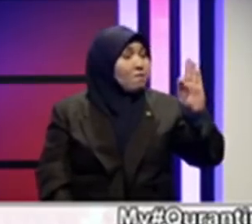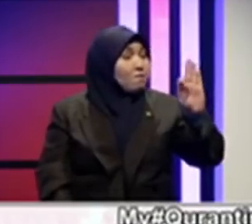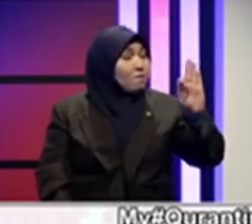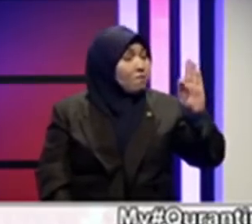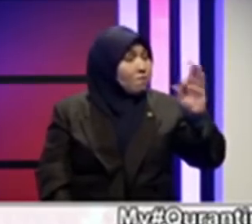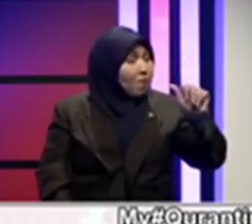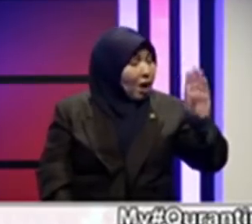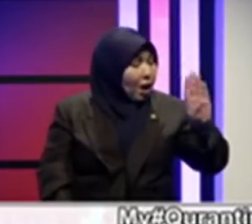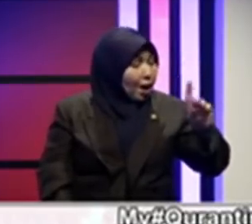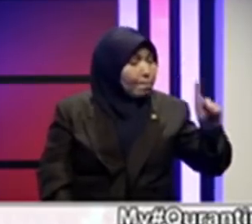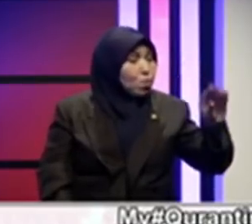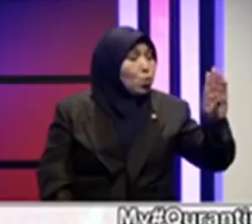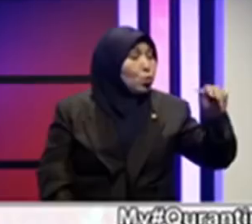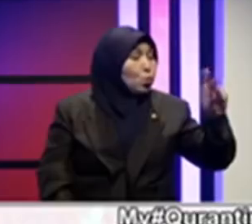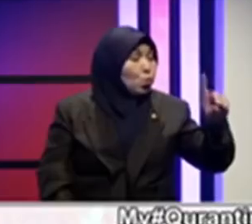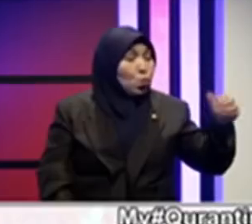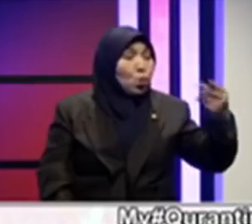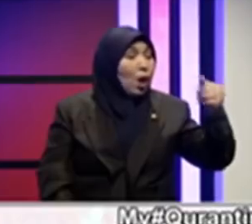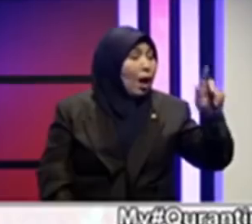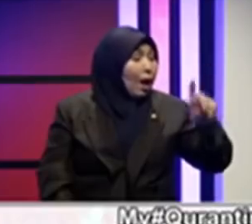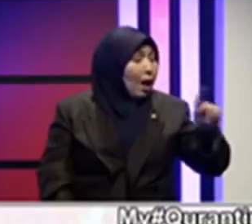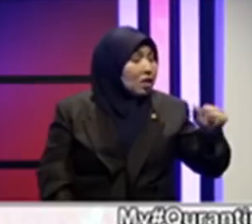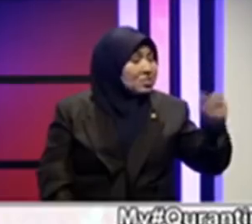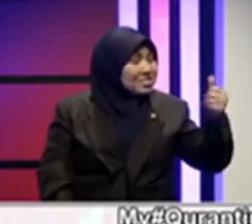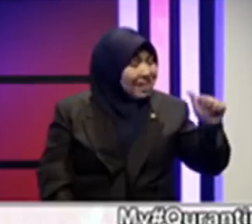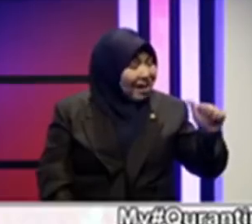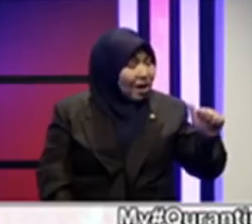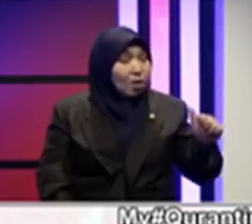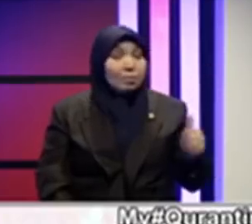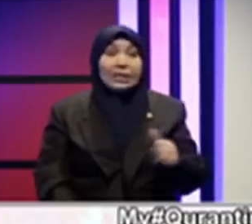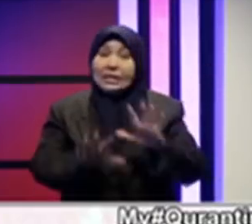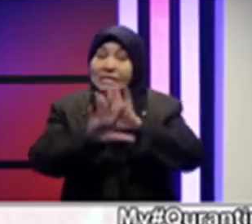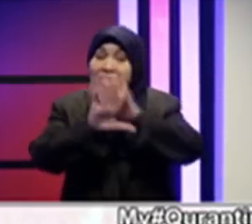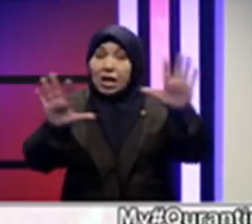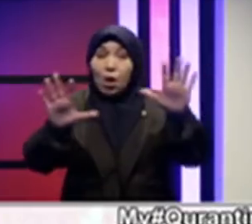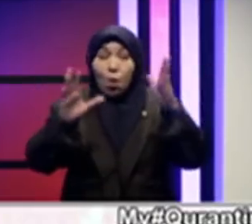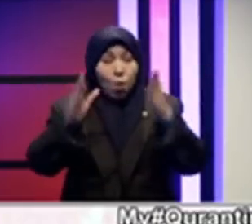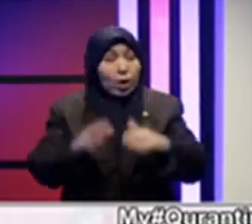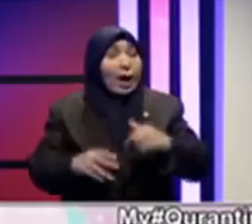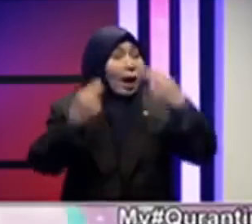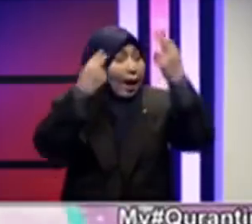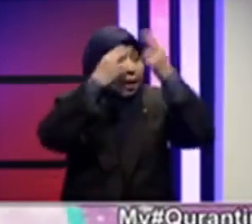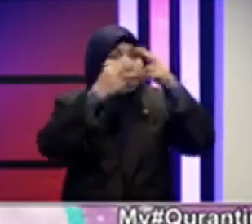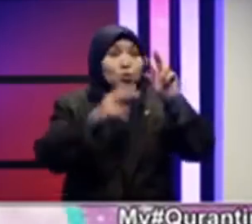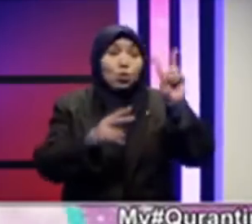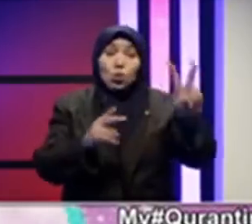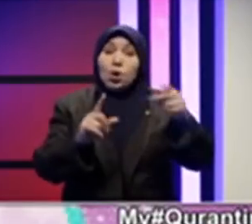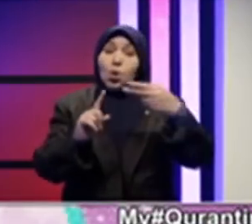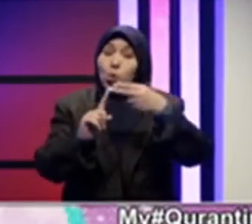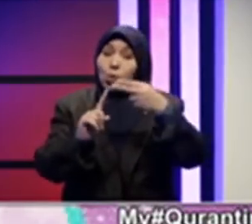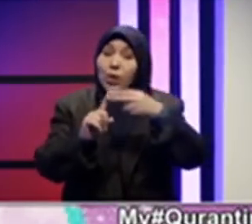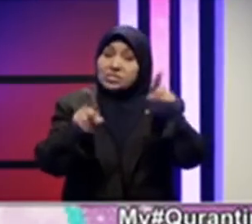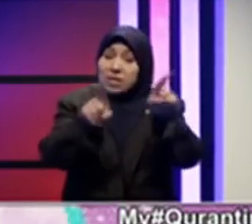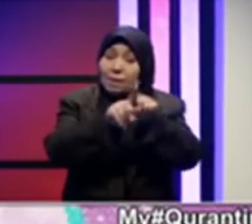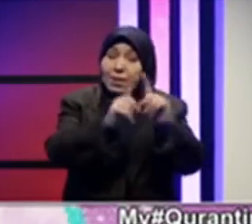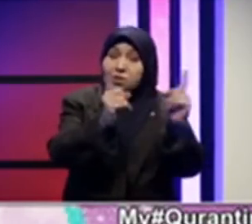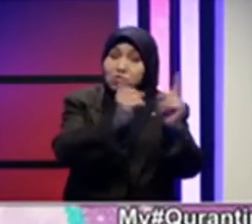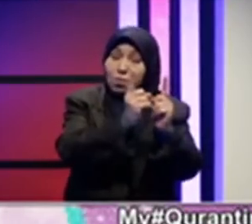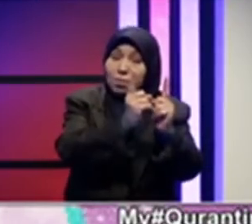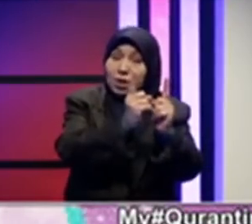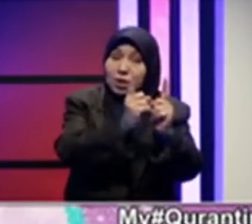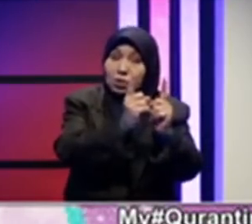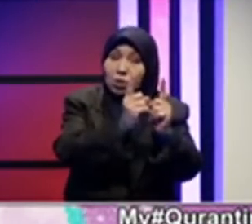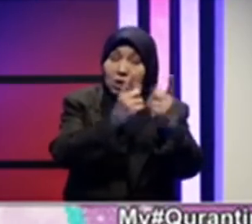fa'buduhu hadza. Ha, biar jelas. Ha, dan kalau orang Arab kaedahnya, kalau dua huruf yang sama bertemu, dia akan